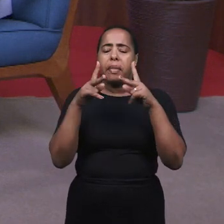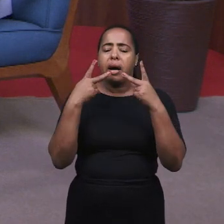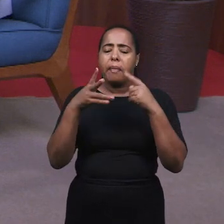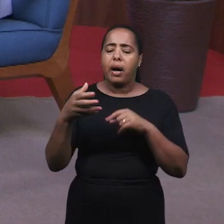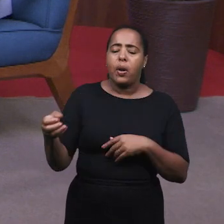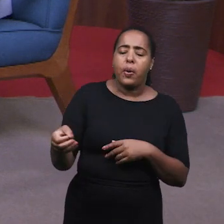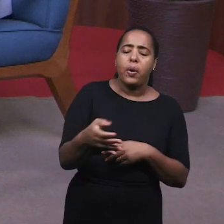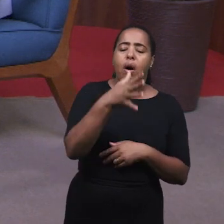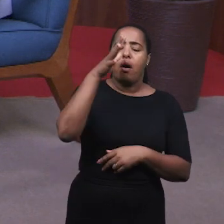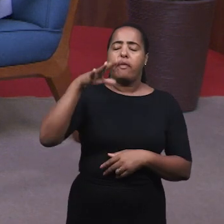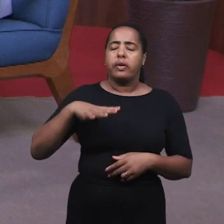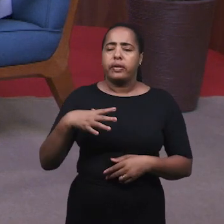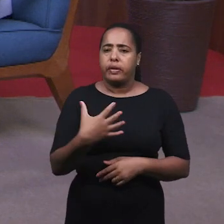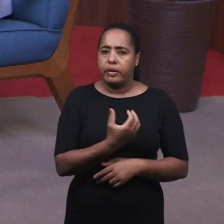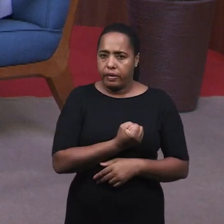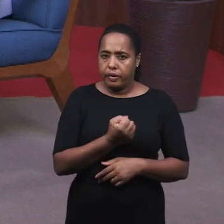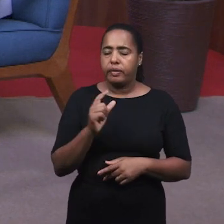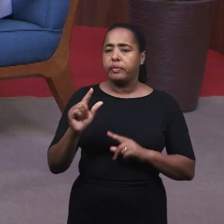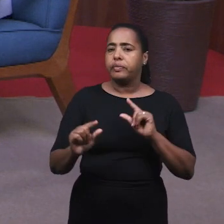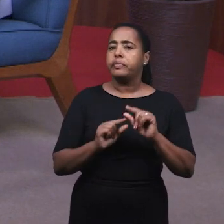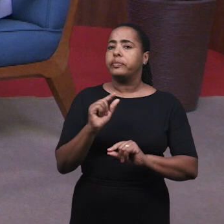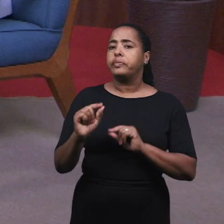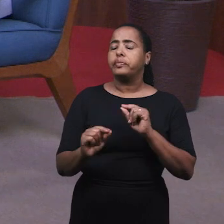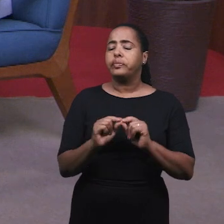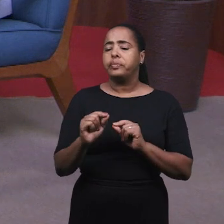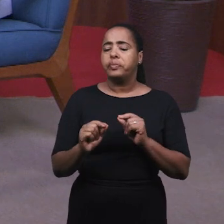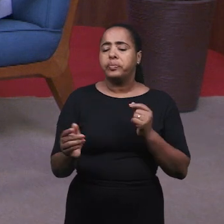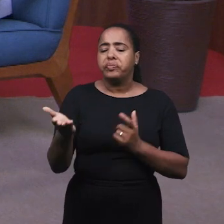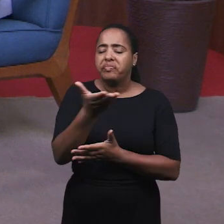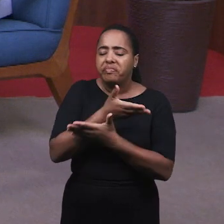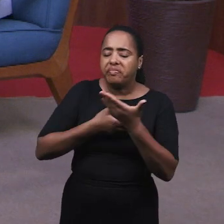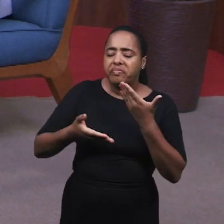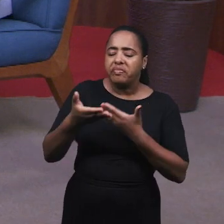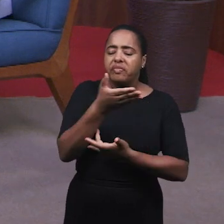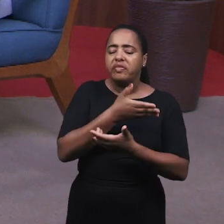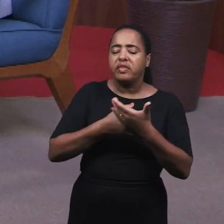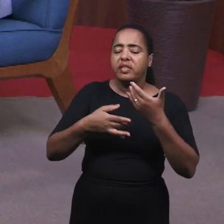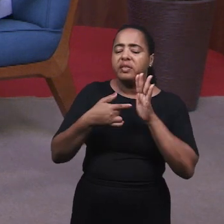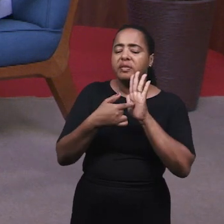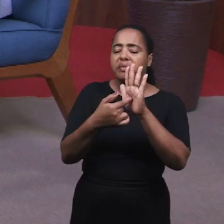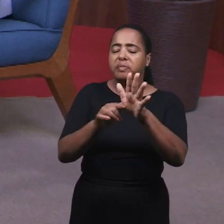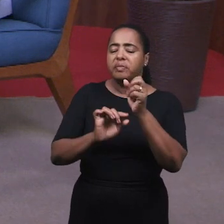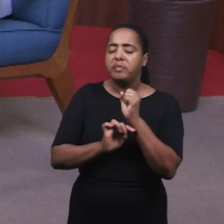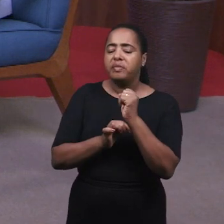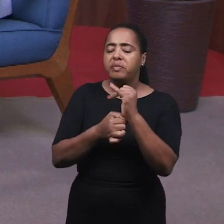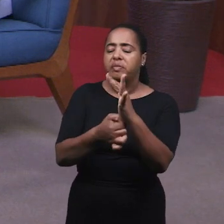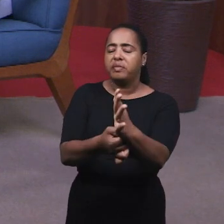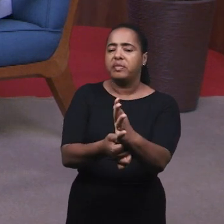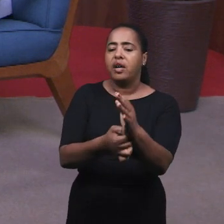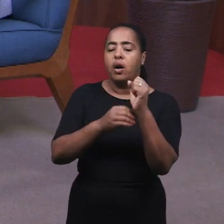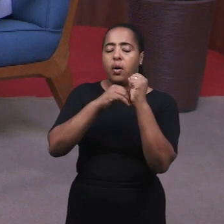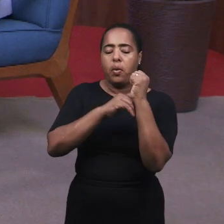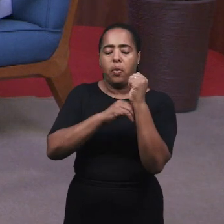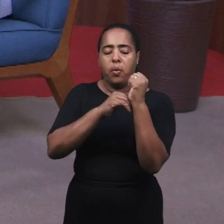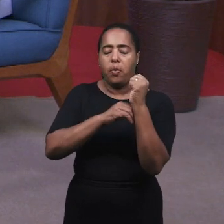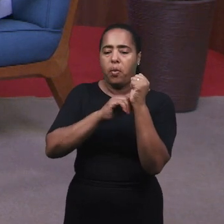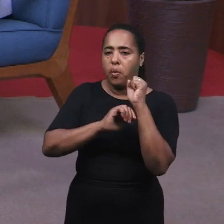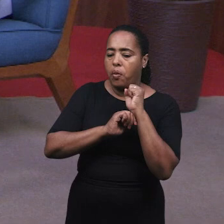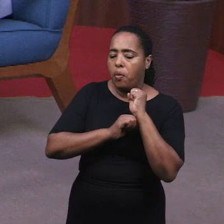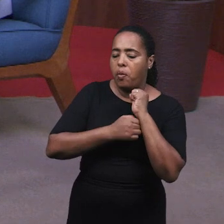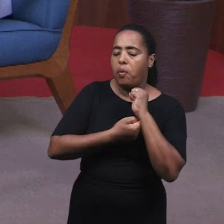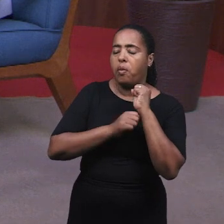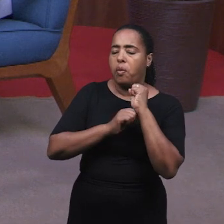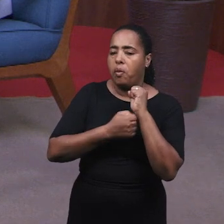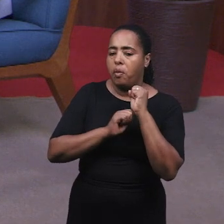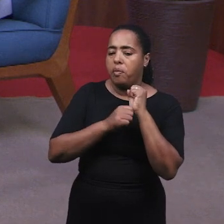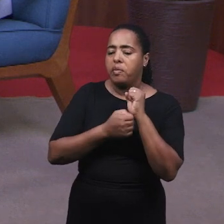s'ouvre et qui nous donne la condition d'apporter les bonnes nouvelles du salut. Donc, et cela consiste à parler du